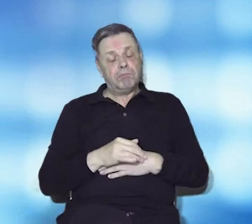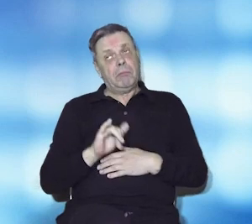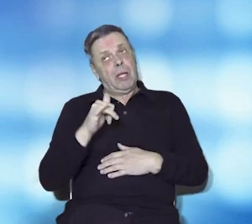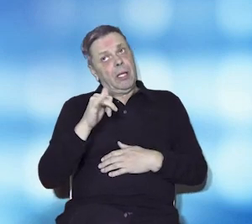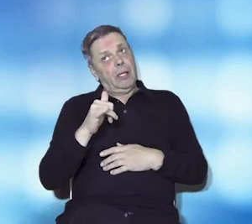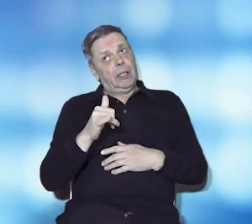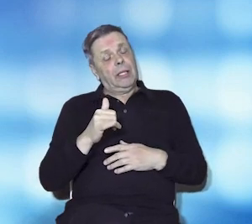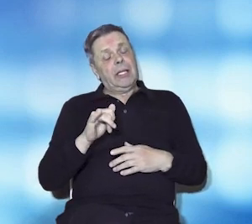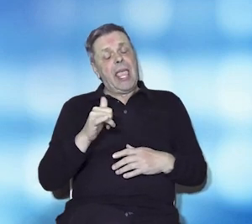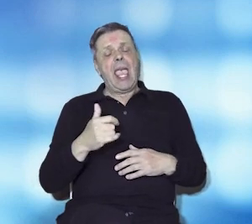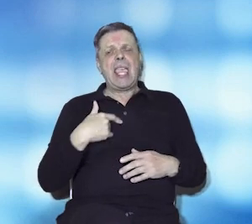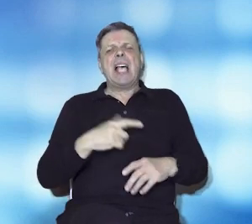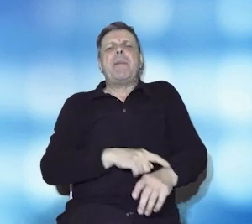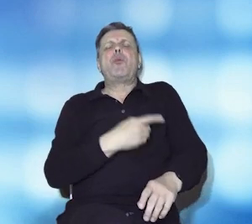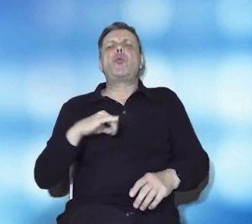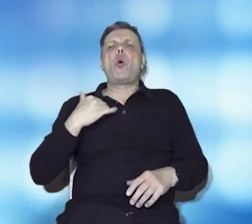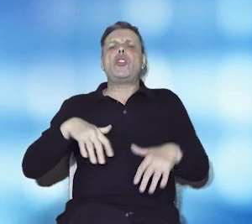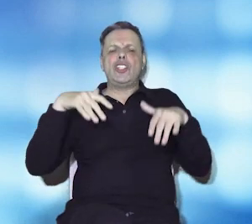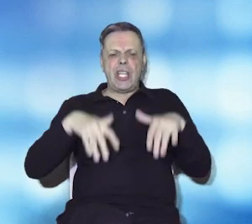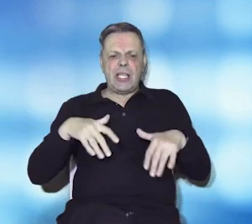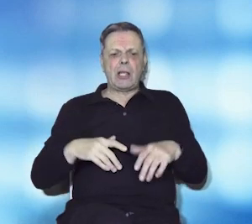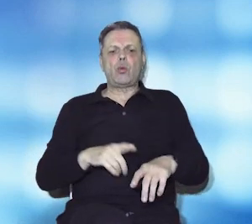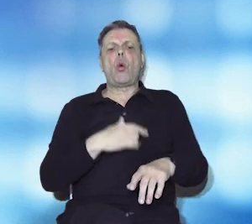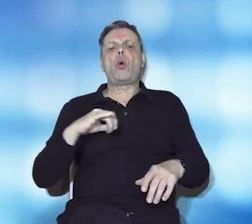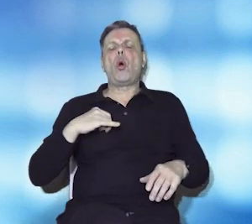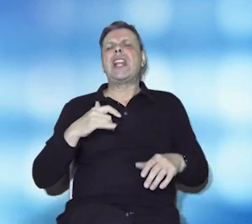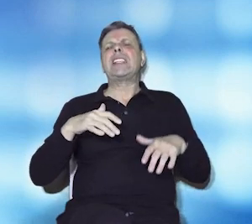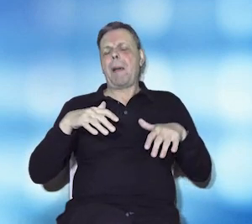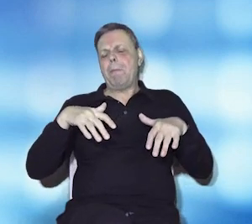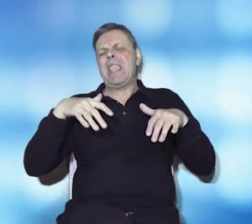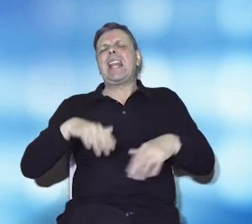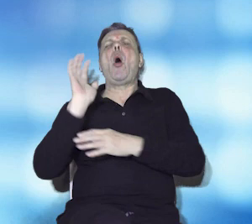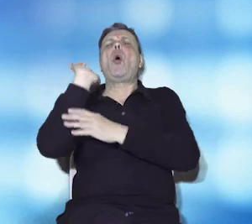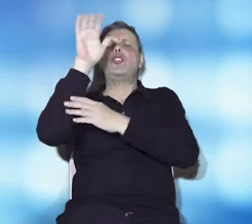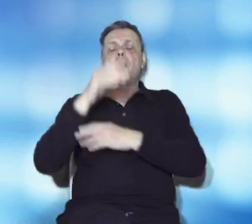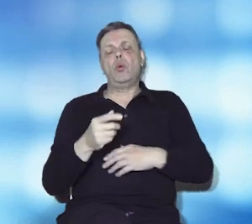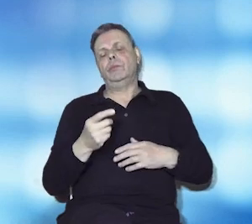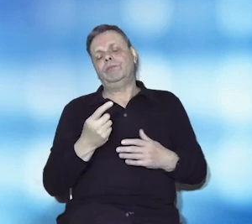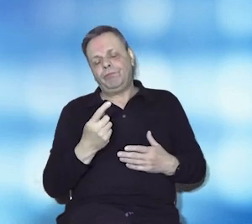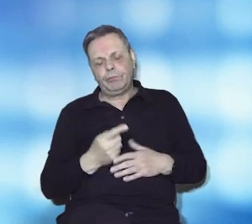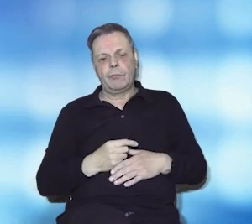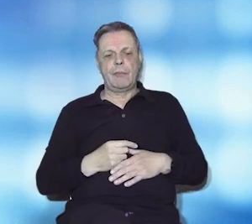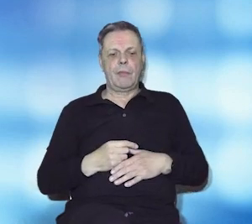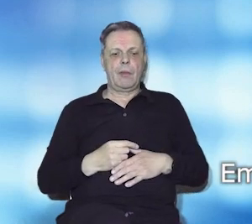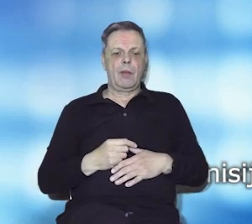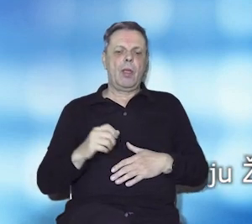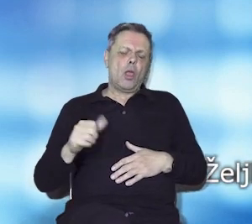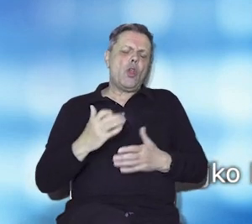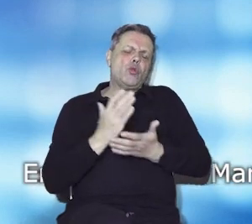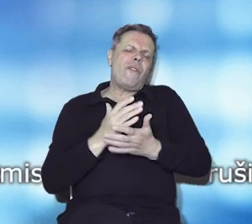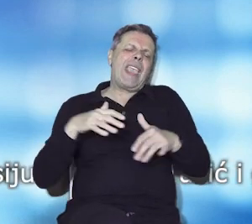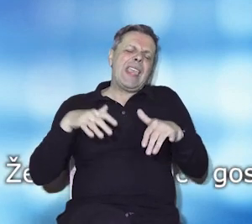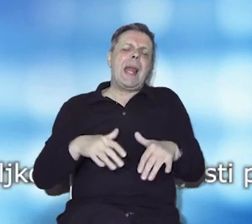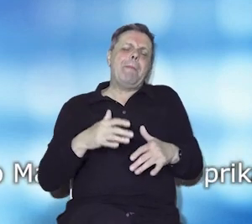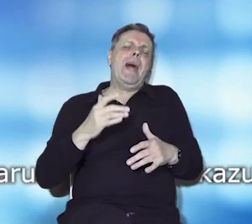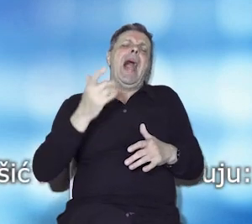sam dugogodišnji igrač, dugo godina sam igrao i bavio se košarkom. Međutim, ali igrate još uvijek? Još uvijek sam također. Ali nije